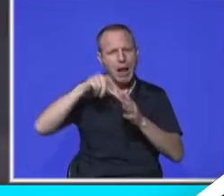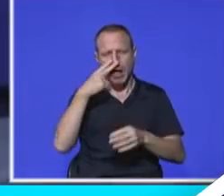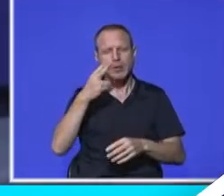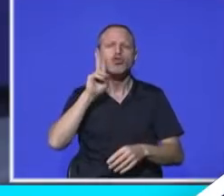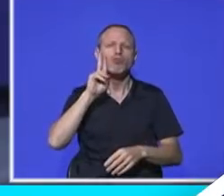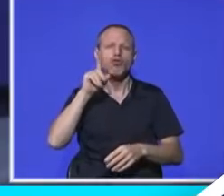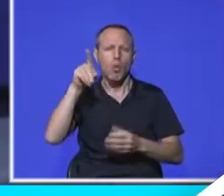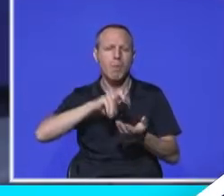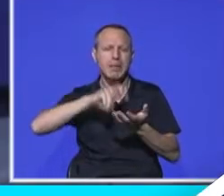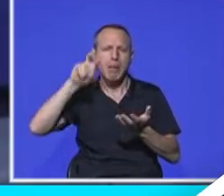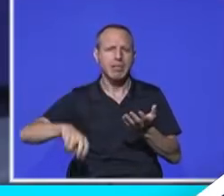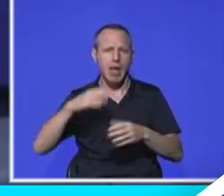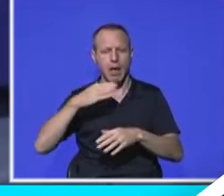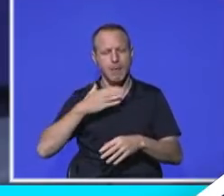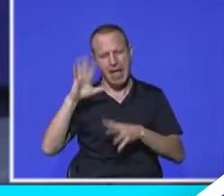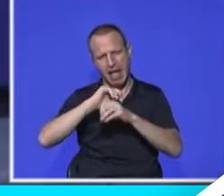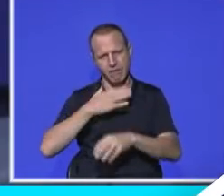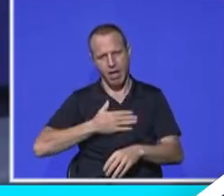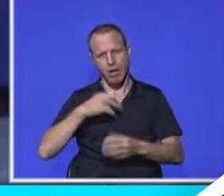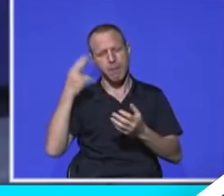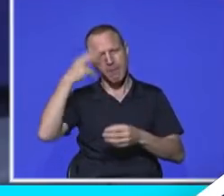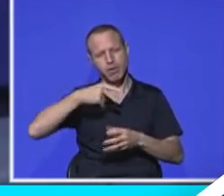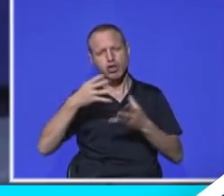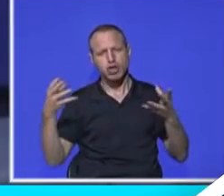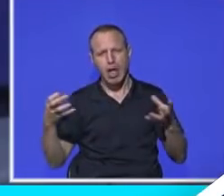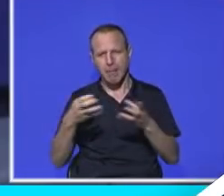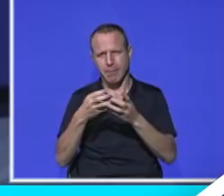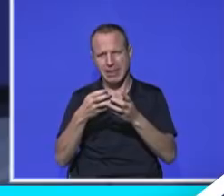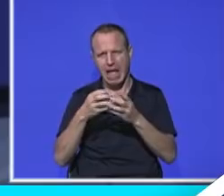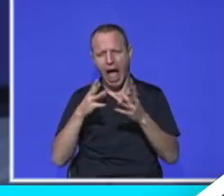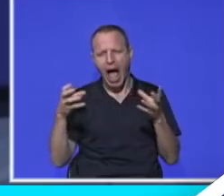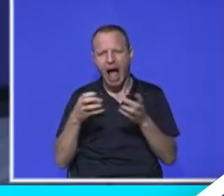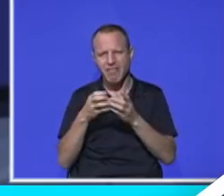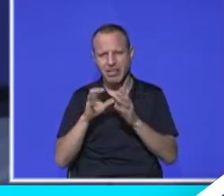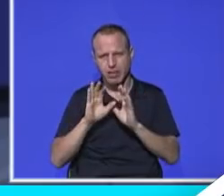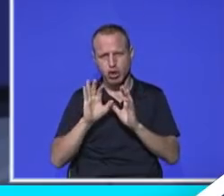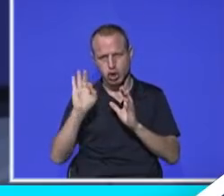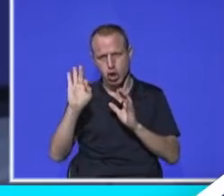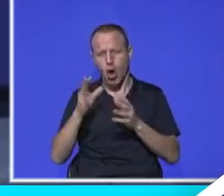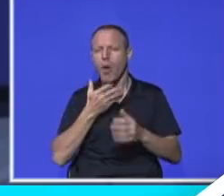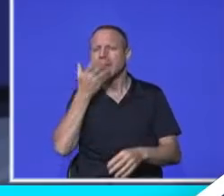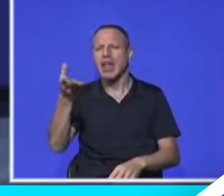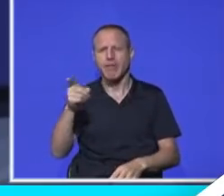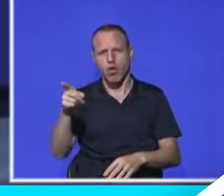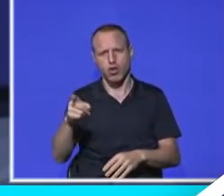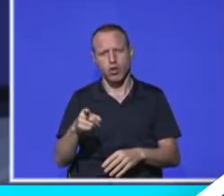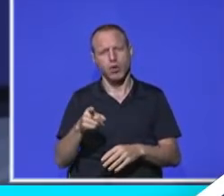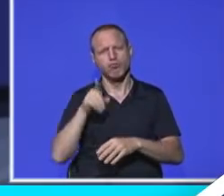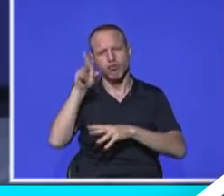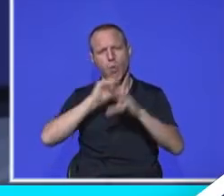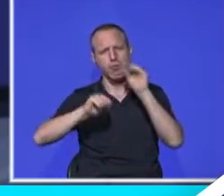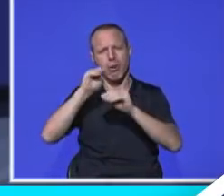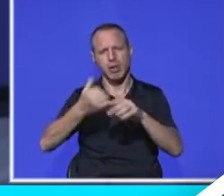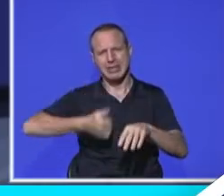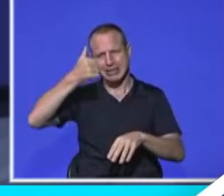הוא מתפטר מתפקידו, כי הוא מבין שהמיליה החברתי שלו מתאב אותו. מתאב את זה שהוא משמש כשר, משמש עלי